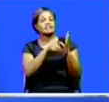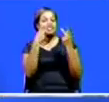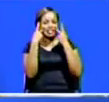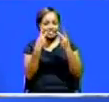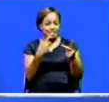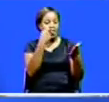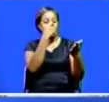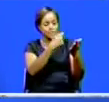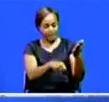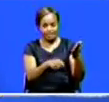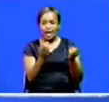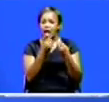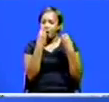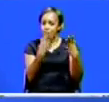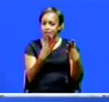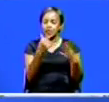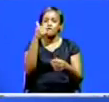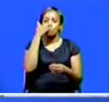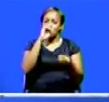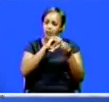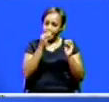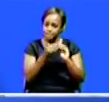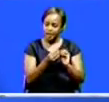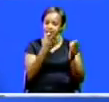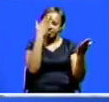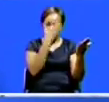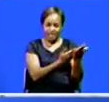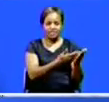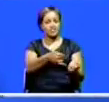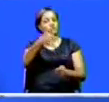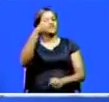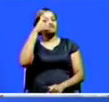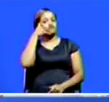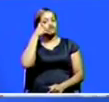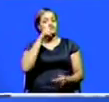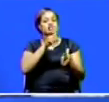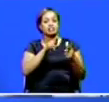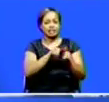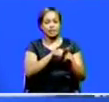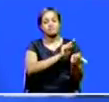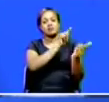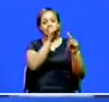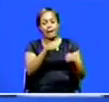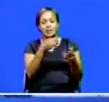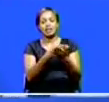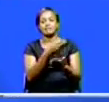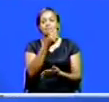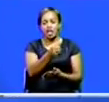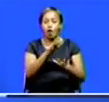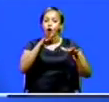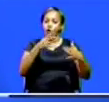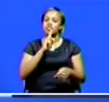anaona jina lako, anapata namba yako hapo, anakupigia simu na wanakuja kununua vitu zako ama wanafanya